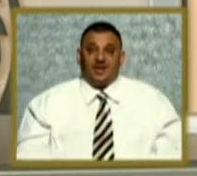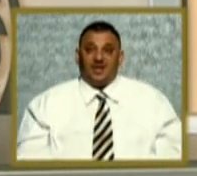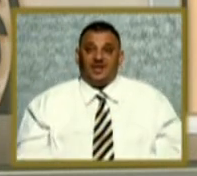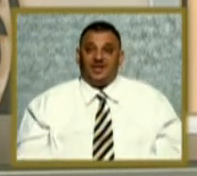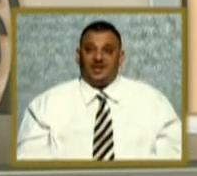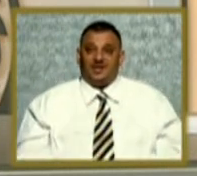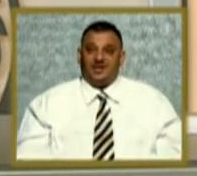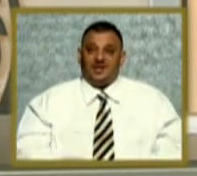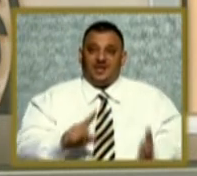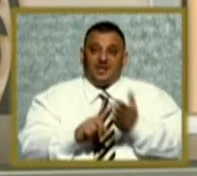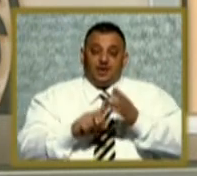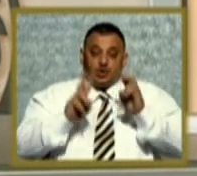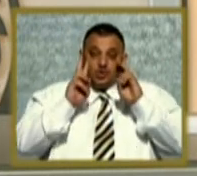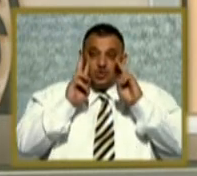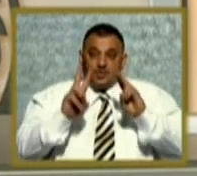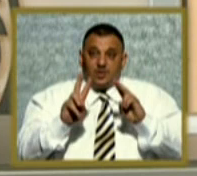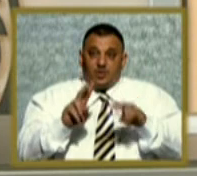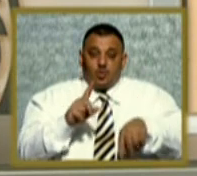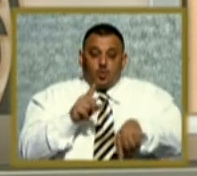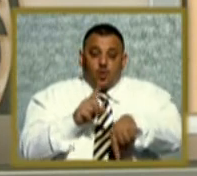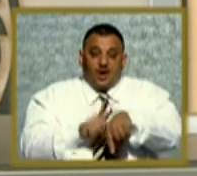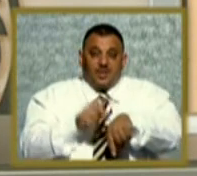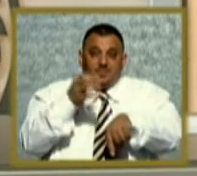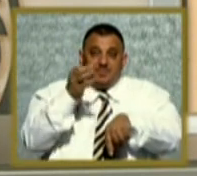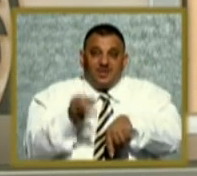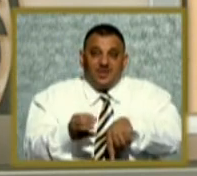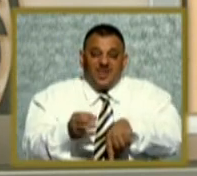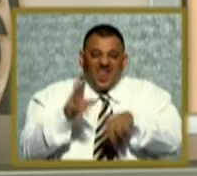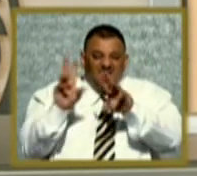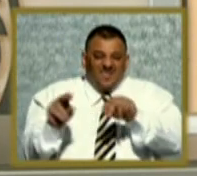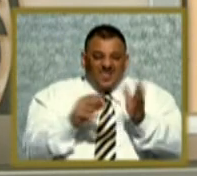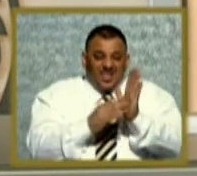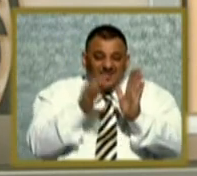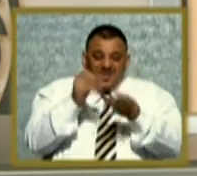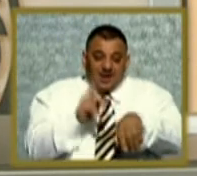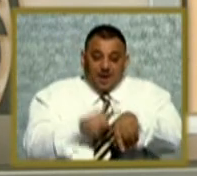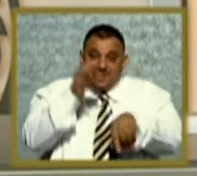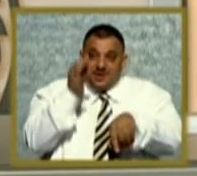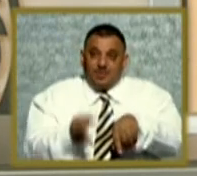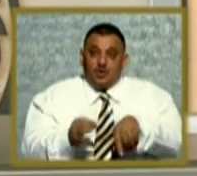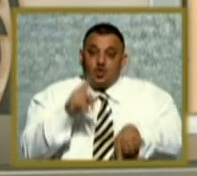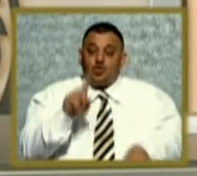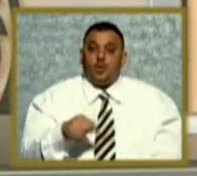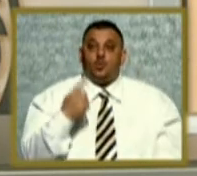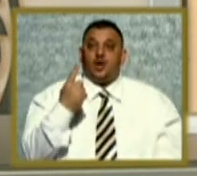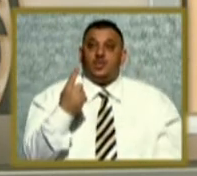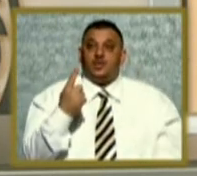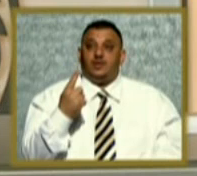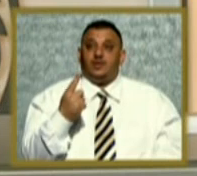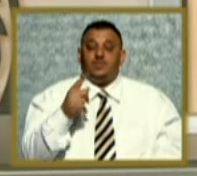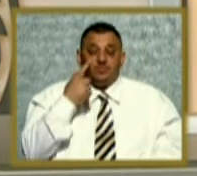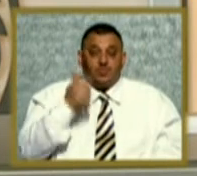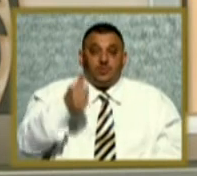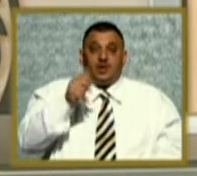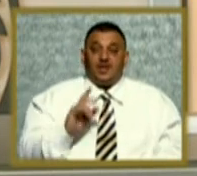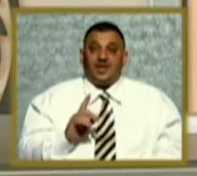أختي الفاضلة هي تنظر في وقت عادتها، فإن نزل في وقت العادة حتى لو يوم واحد مثلا فإن هذا حيض،